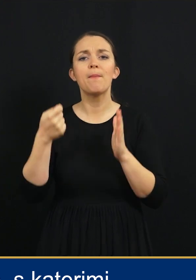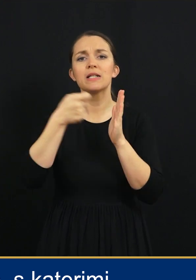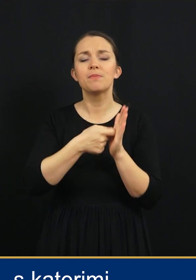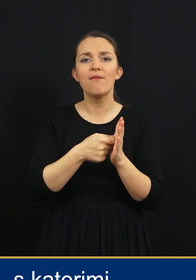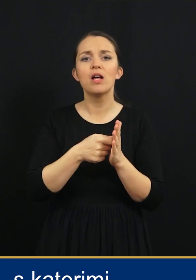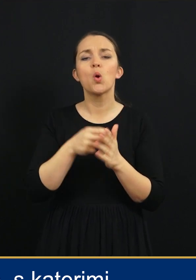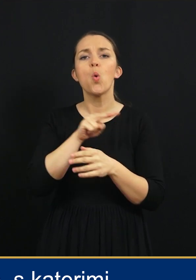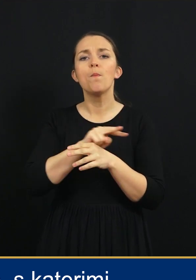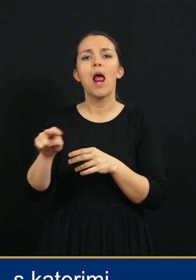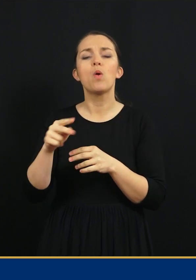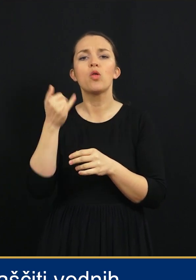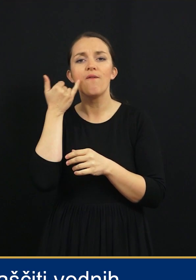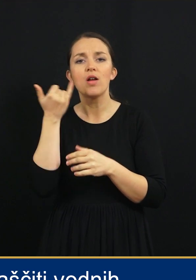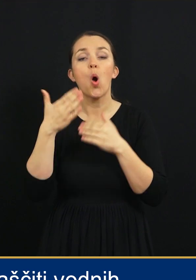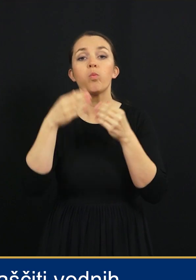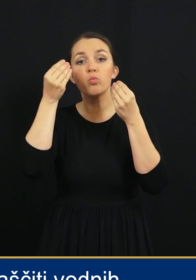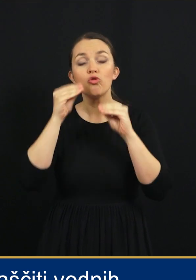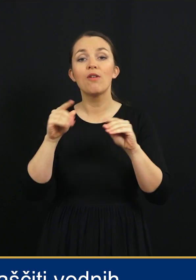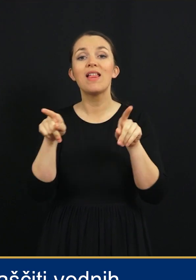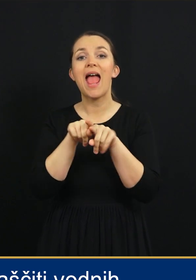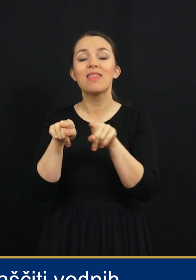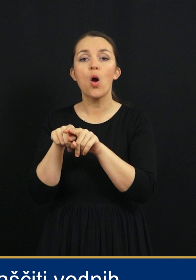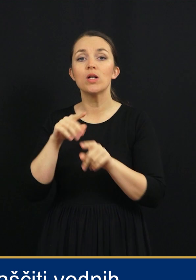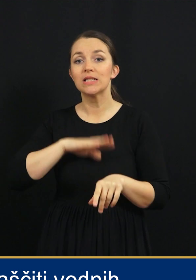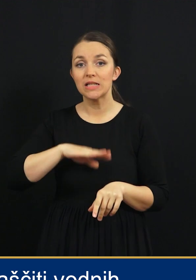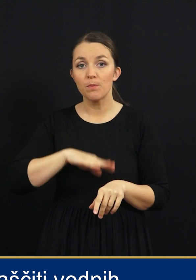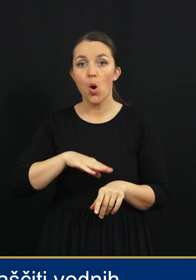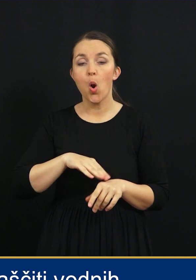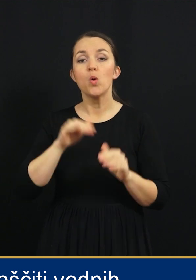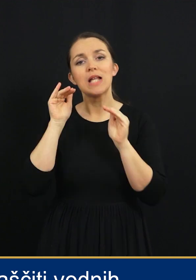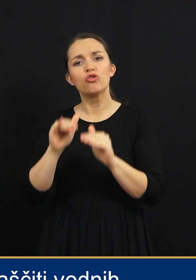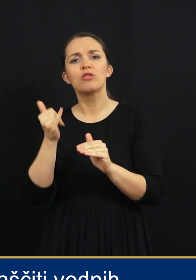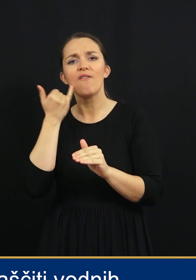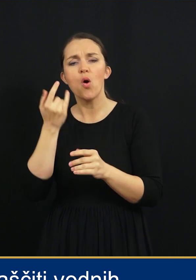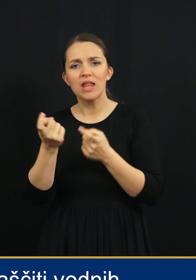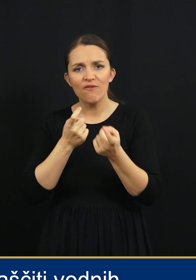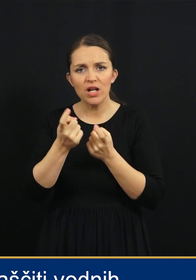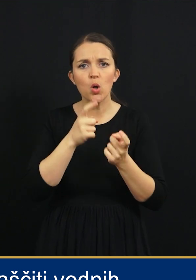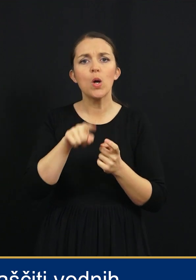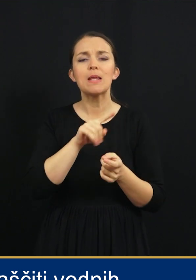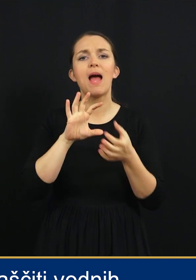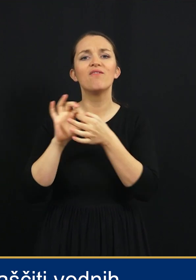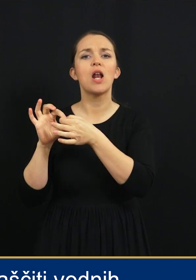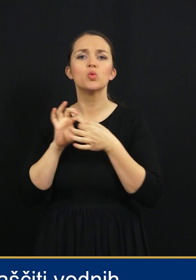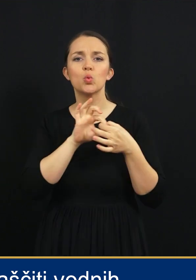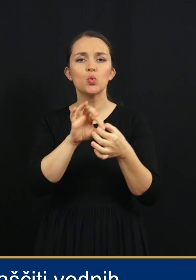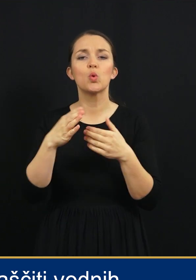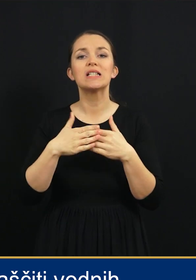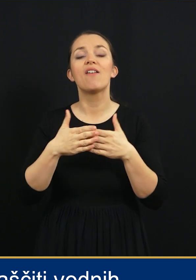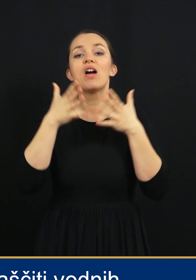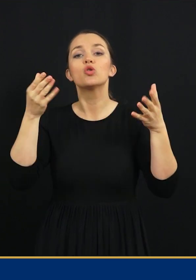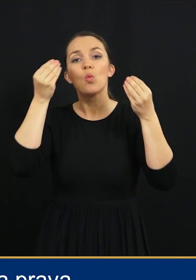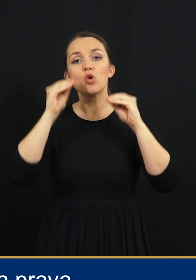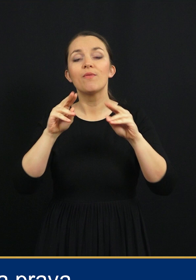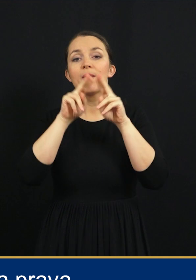prispevati k upravljanju voda ob upoštevanju enakosti spolov, zaščiti vodnih virov in infrastrukture z večjim